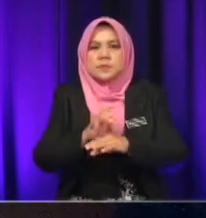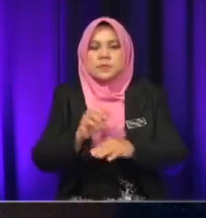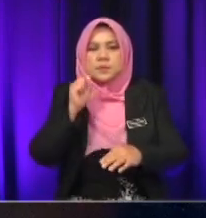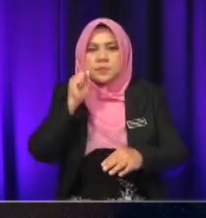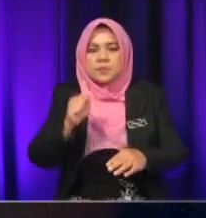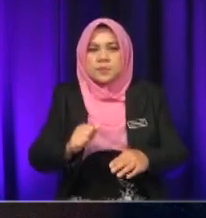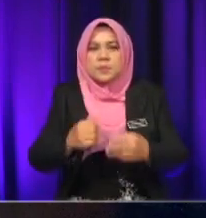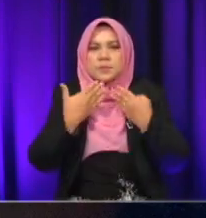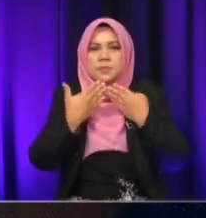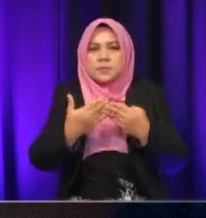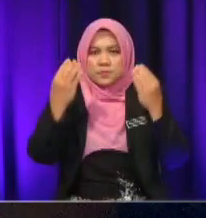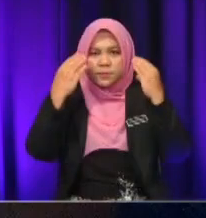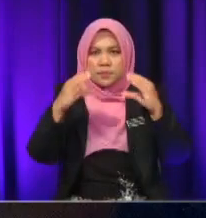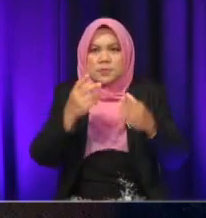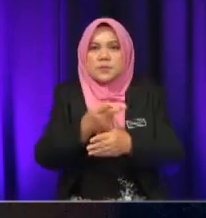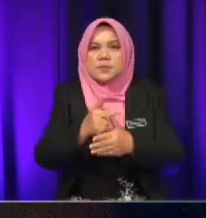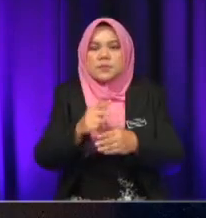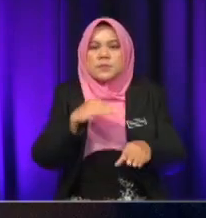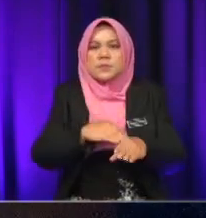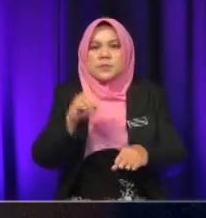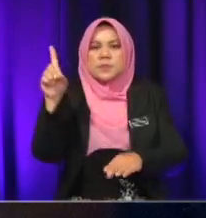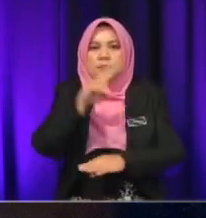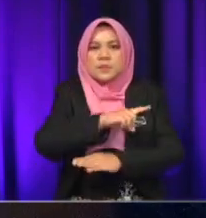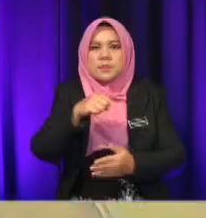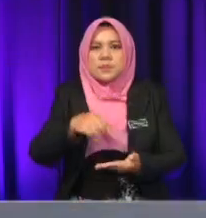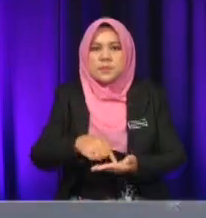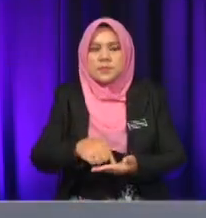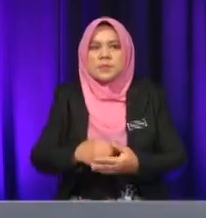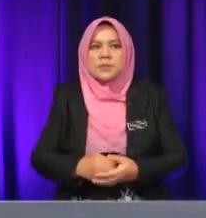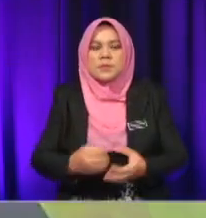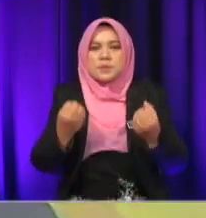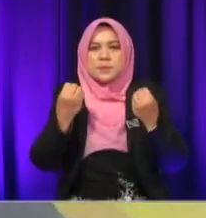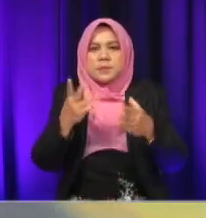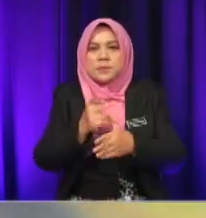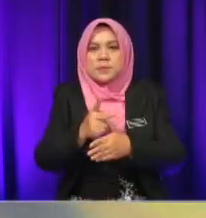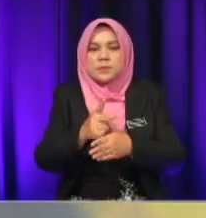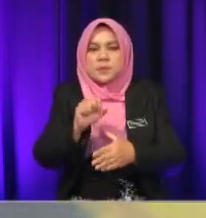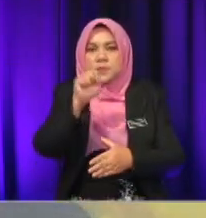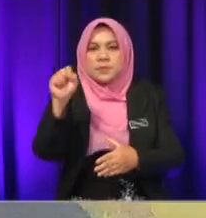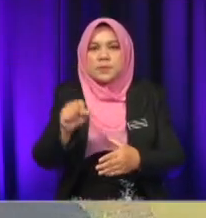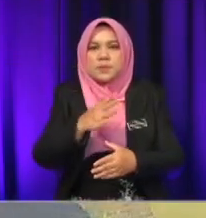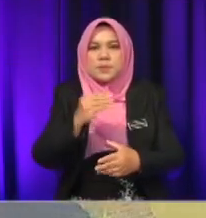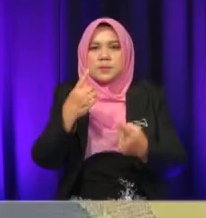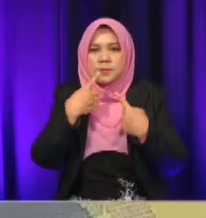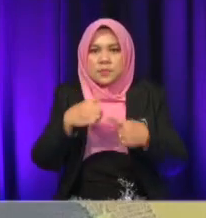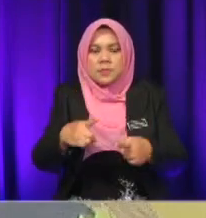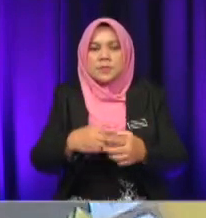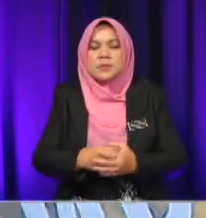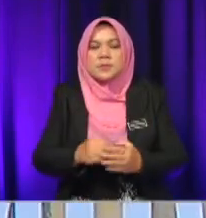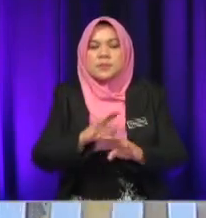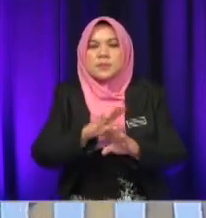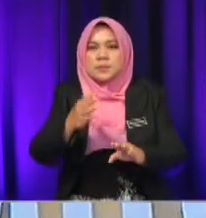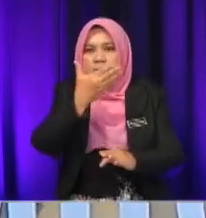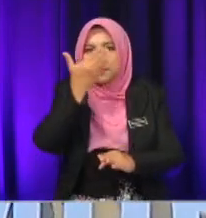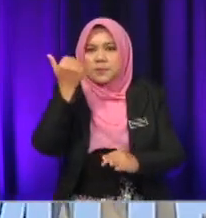ini. Terima kasih cikgu kerana berkongsi ilmu pada hari ini dan banyak berkongsikan soalan dan jawapan kepada kami, dan tidak lupa